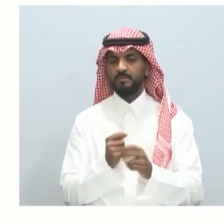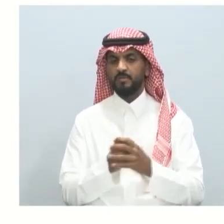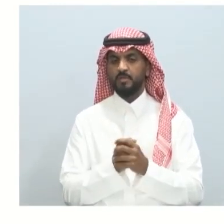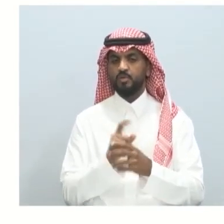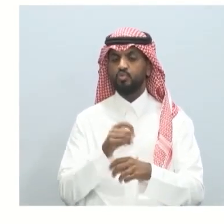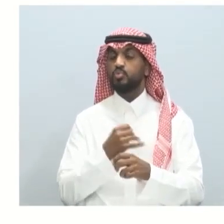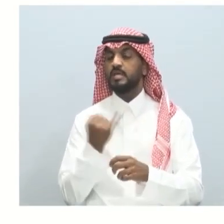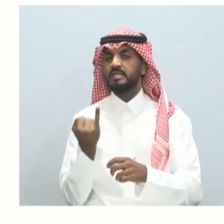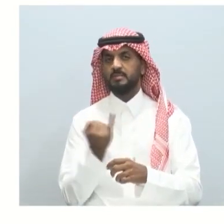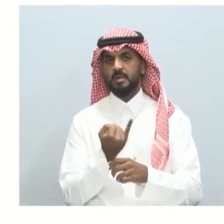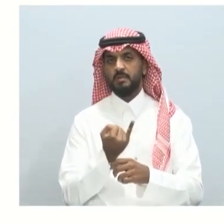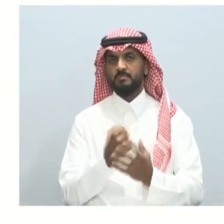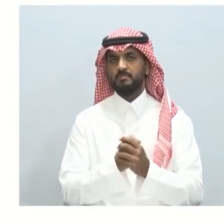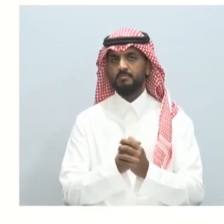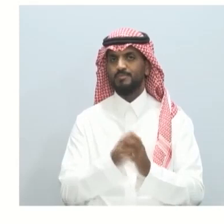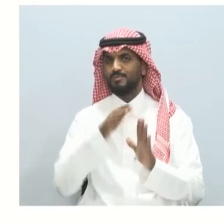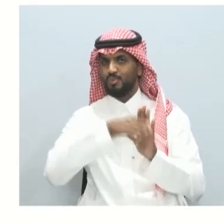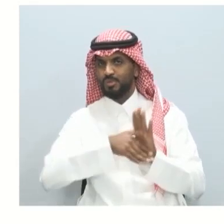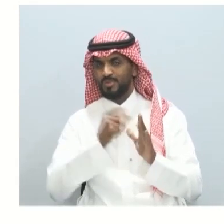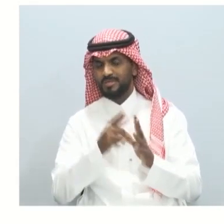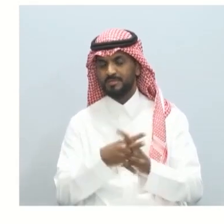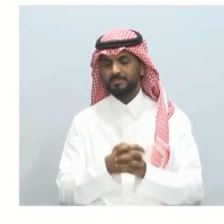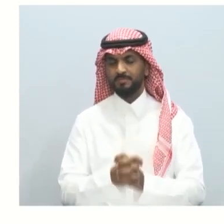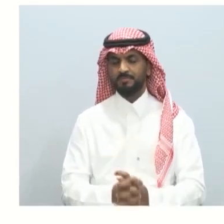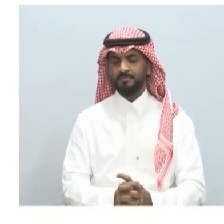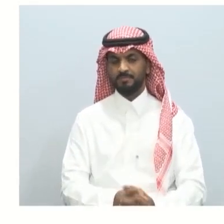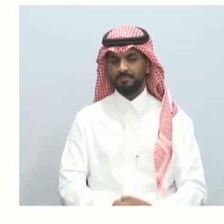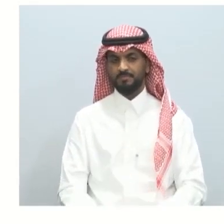دون الاهتمام كثيرا بالمحتوى ما